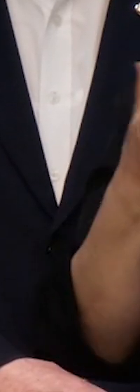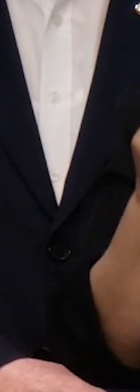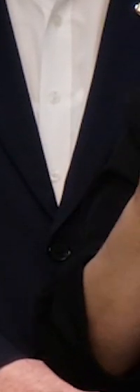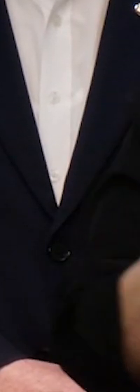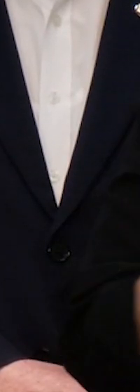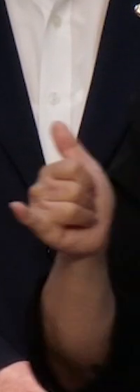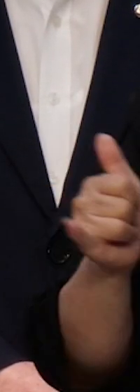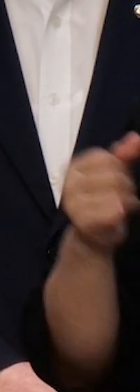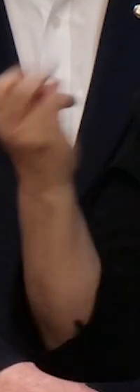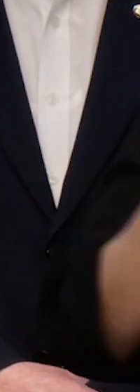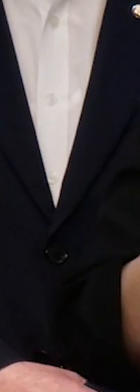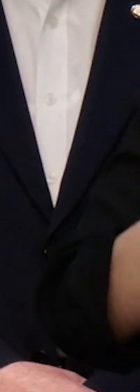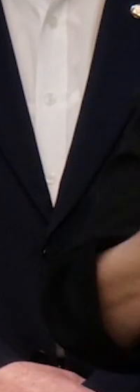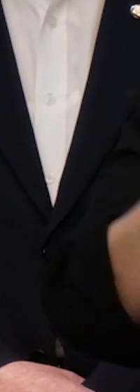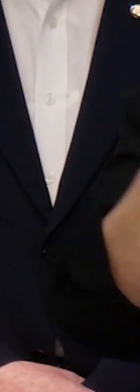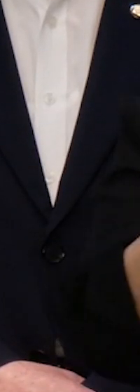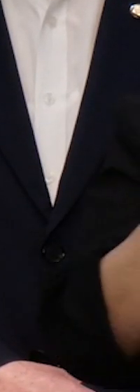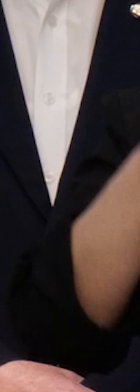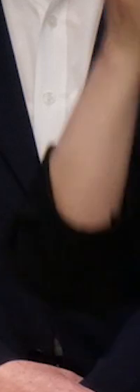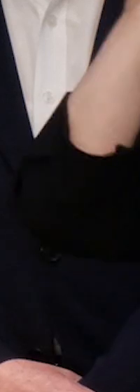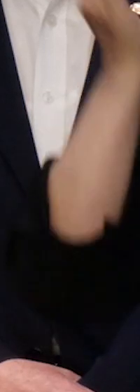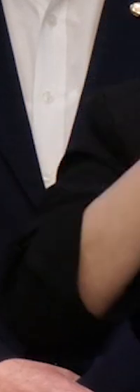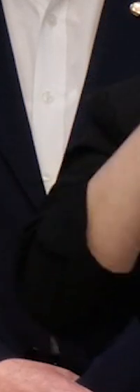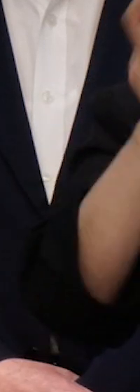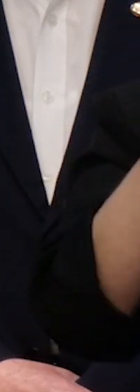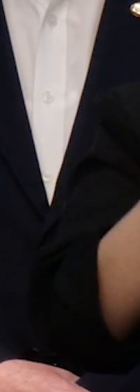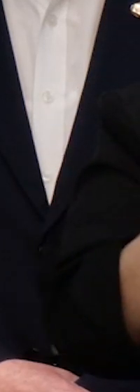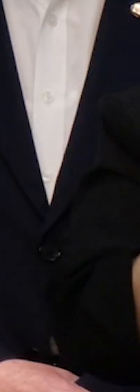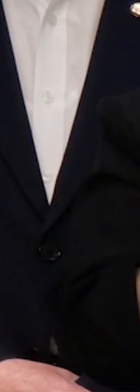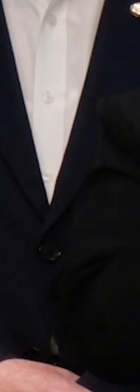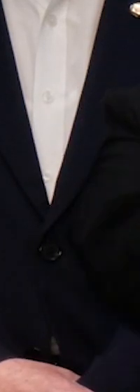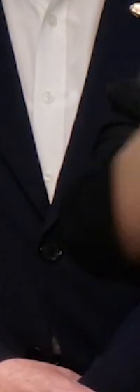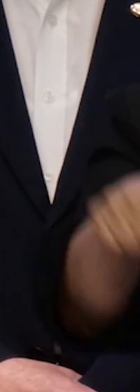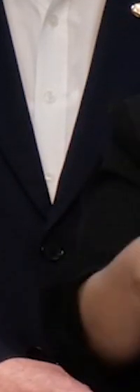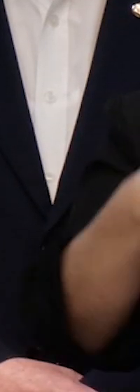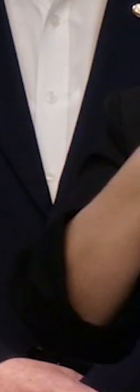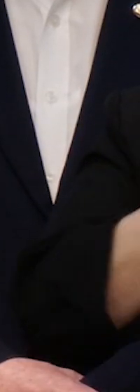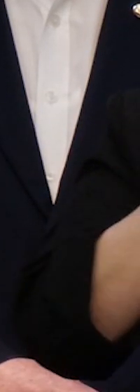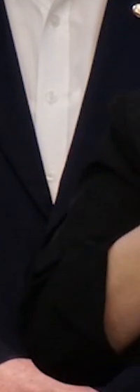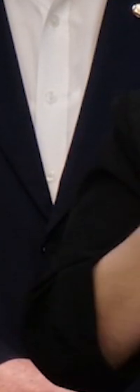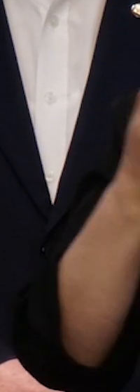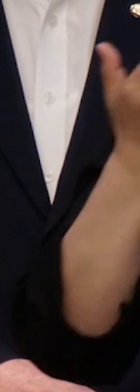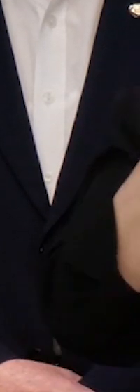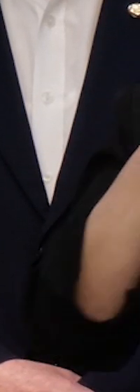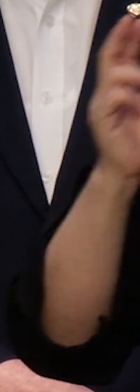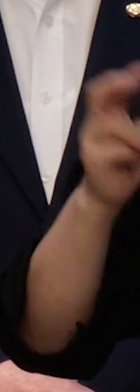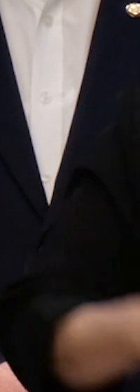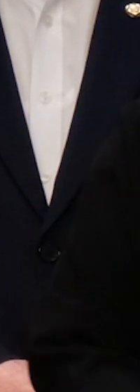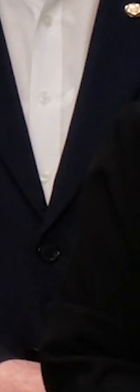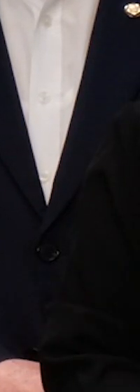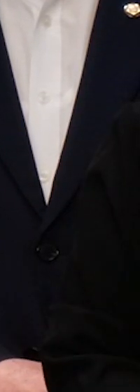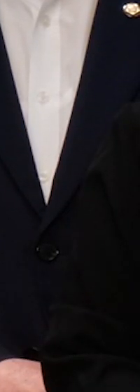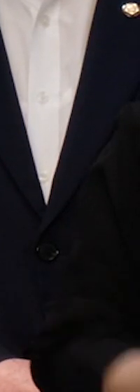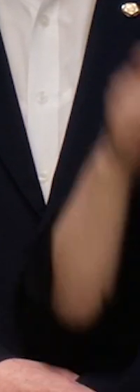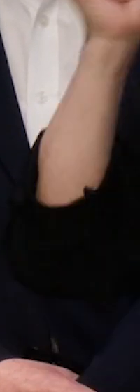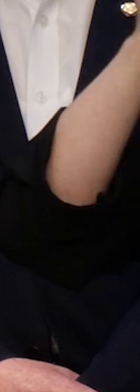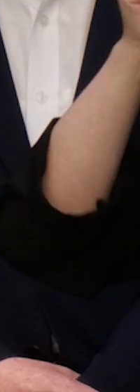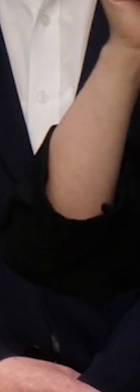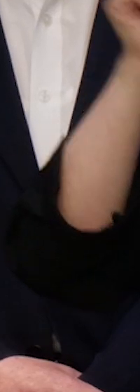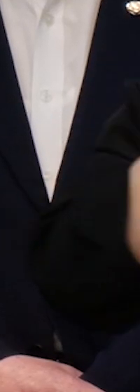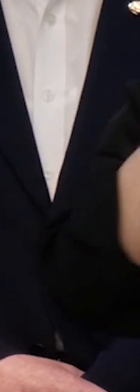16만여 명과 160여 개 우리 기업도 위태로워질 수 있습니다. 우크라이나 정상회담의